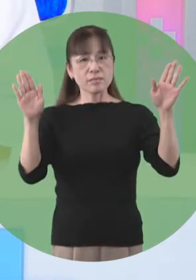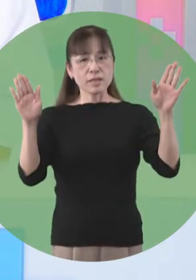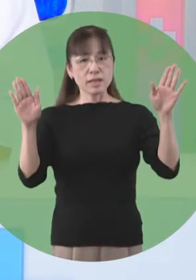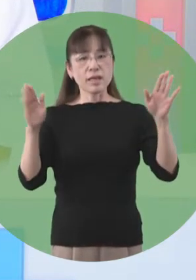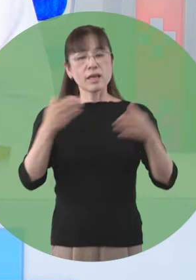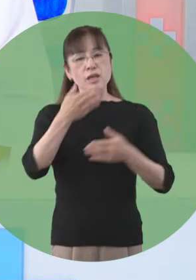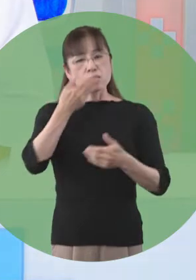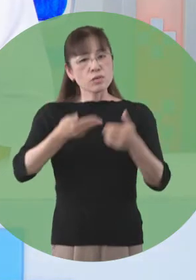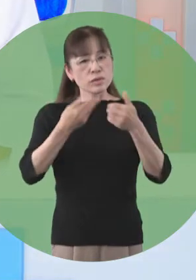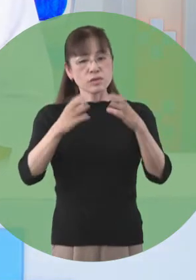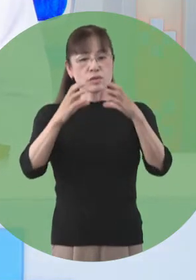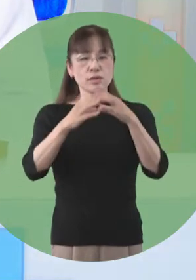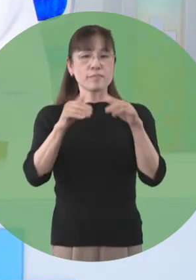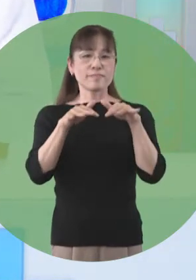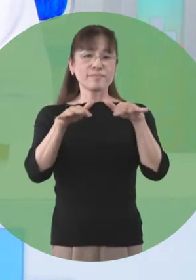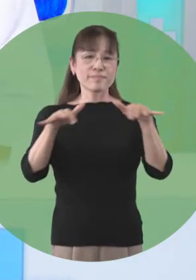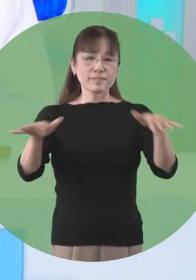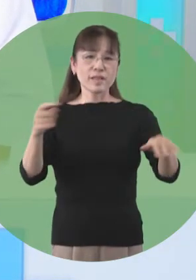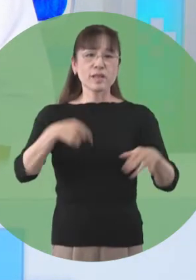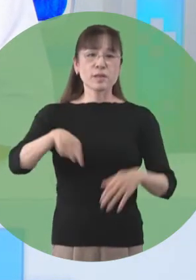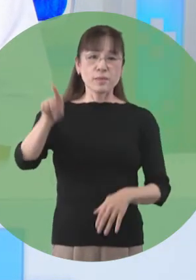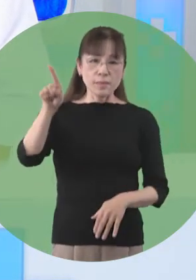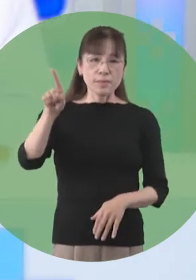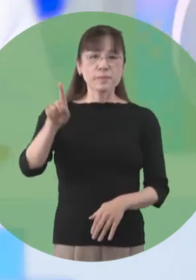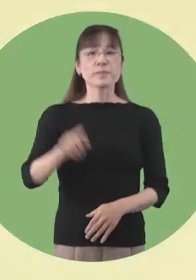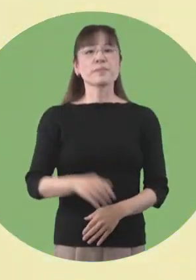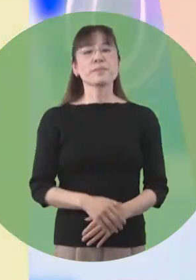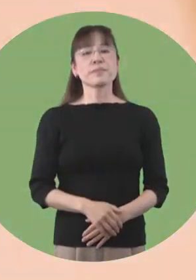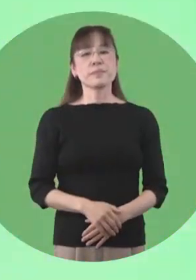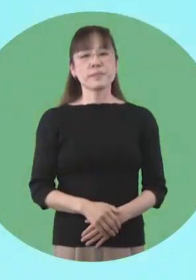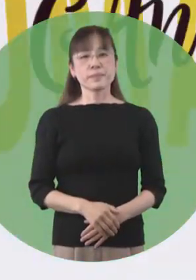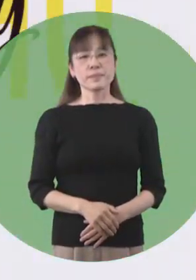食育の輪を広げるのじ